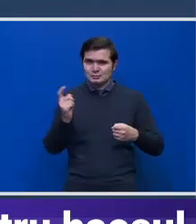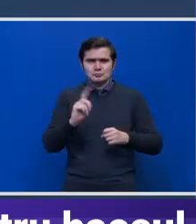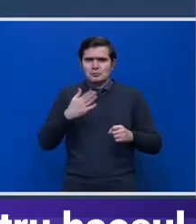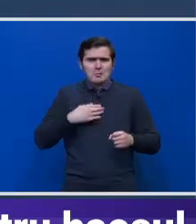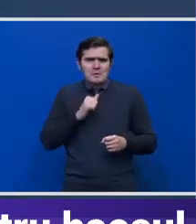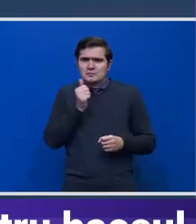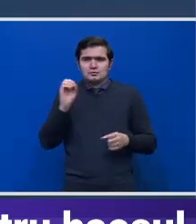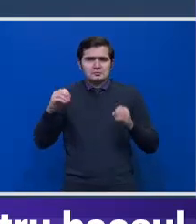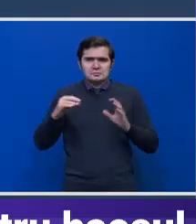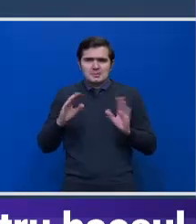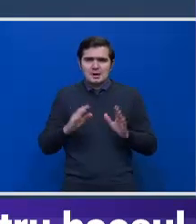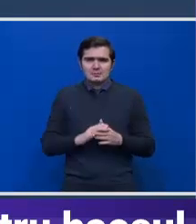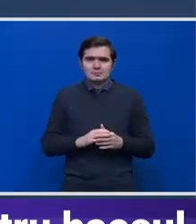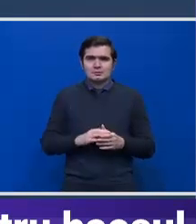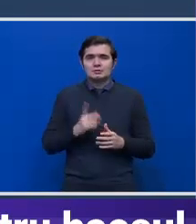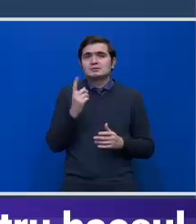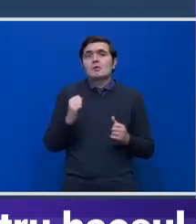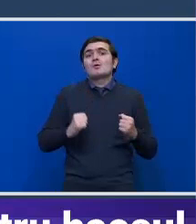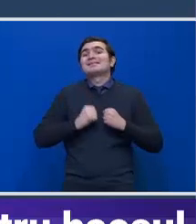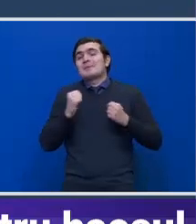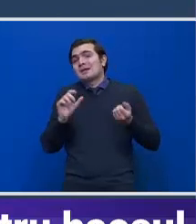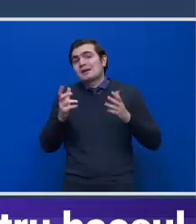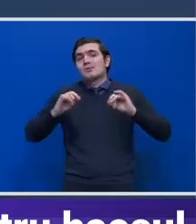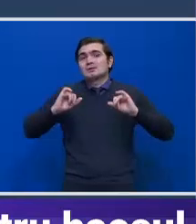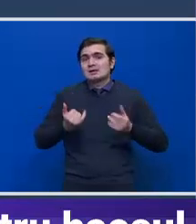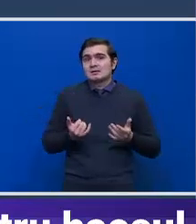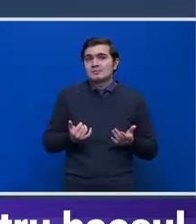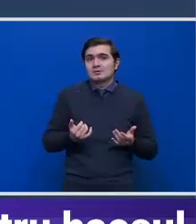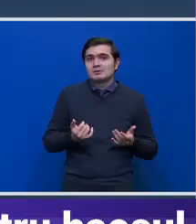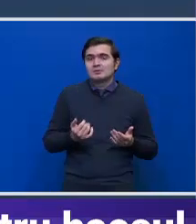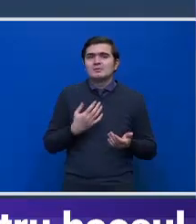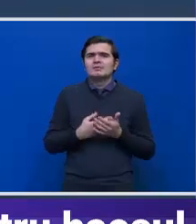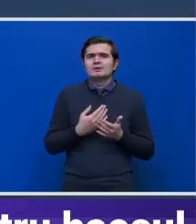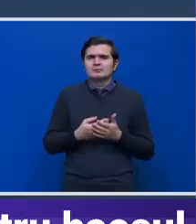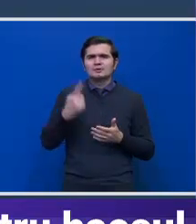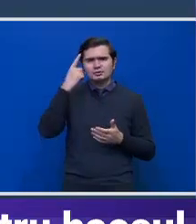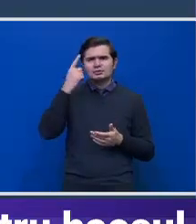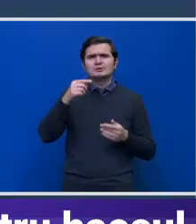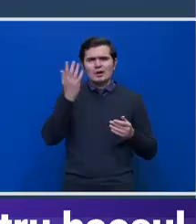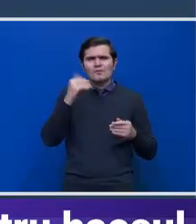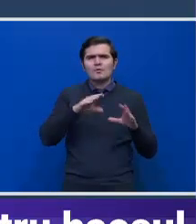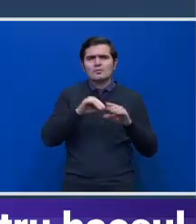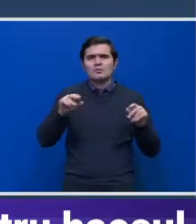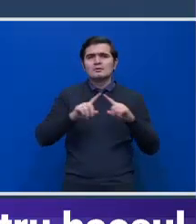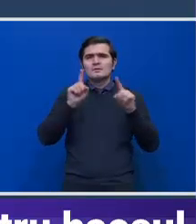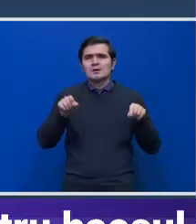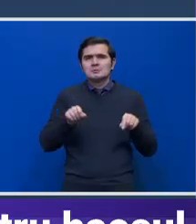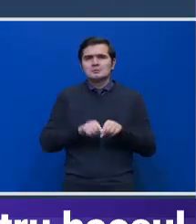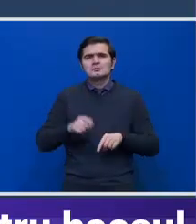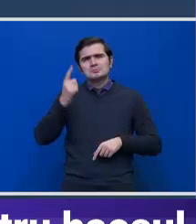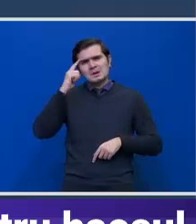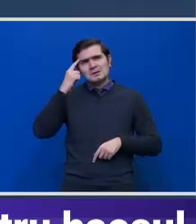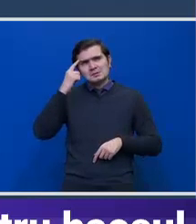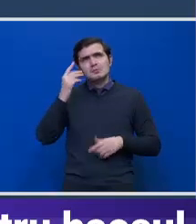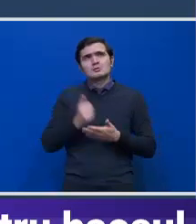niciun semnal. Singura deci noastră, e doar o temere că s-ar fi putut întâmpla așa ceva. Ținând cont de faptul că au fost multe facturi, ne gândim și luăm toate